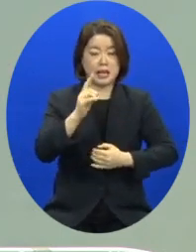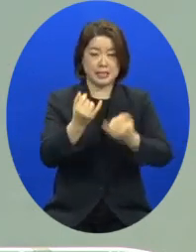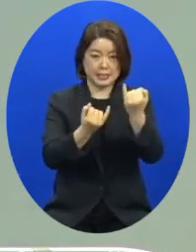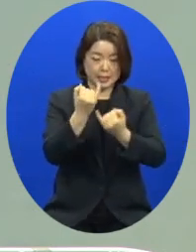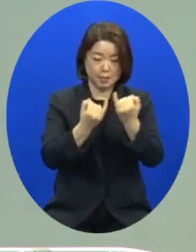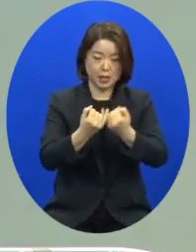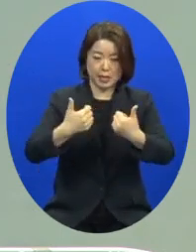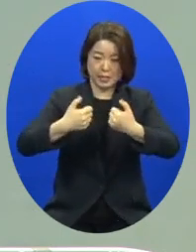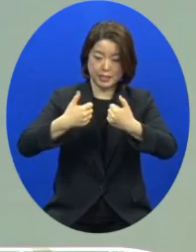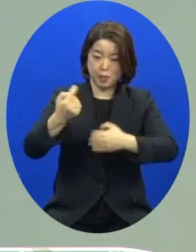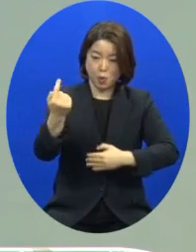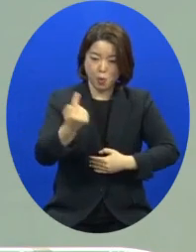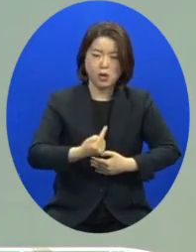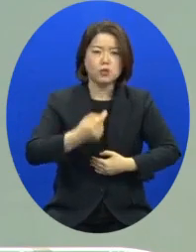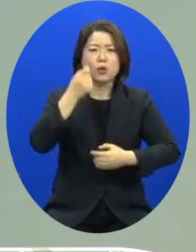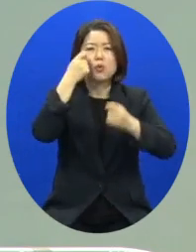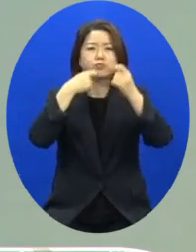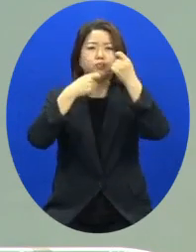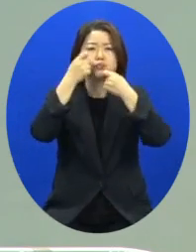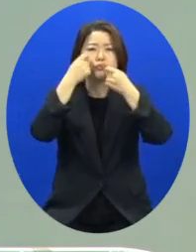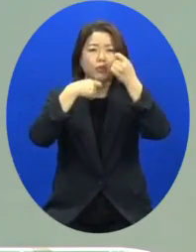와서 울더라고요.